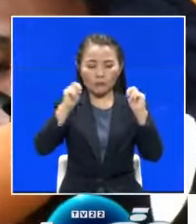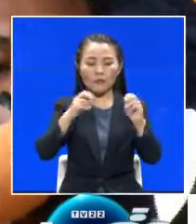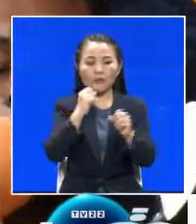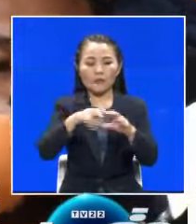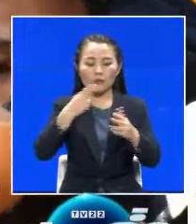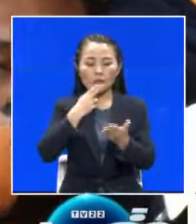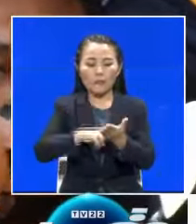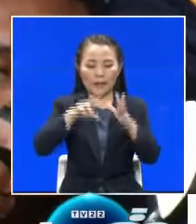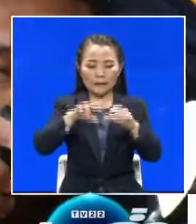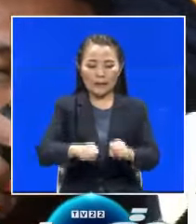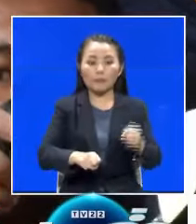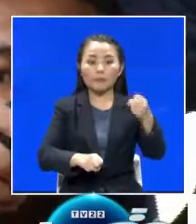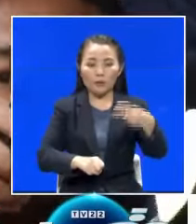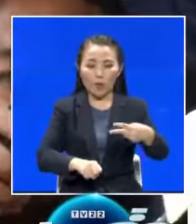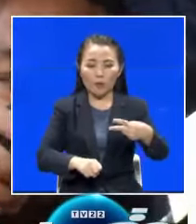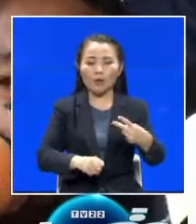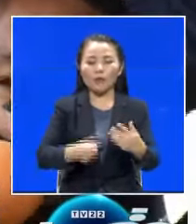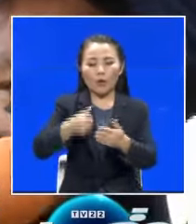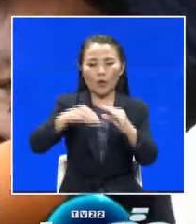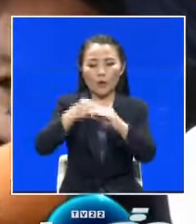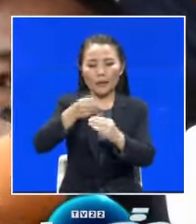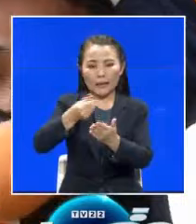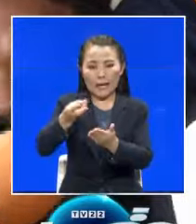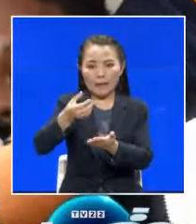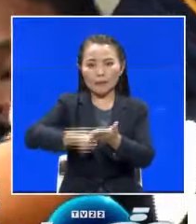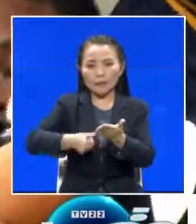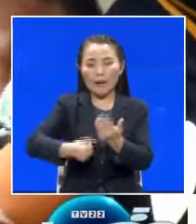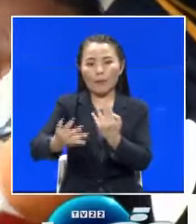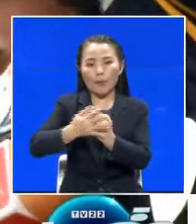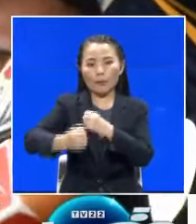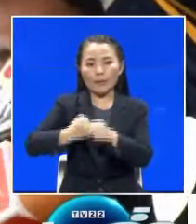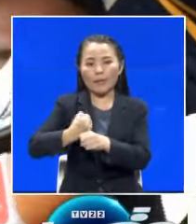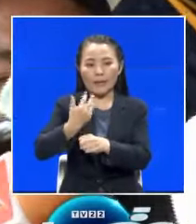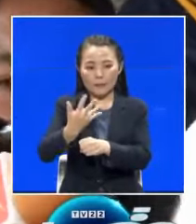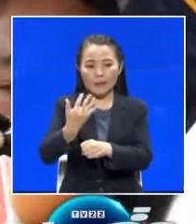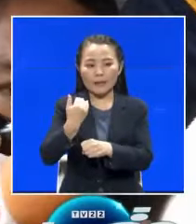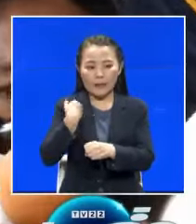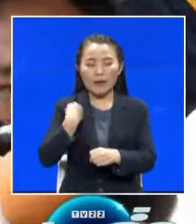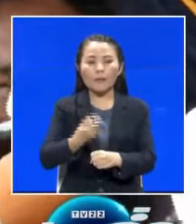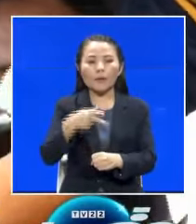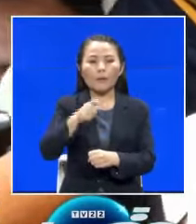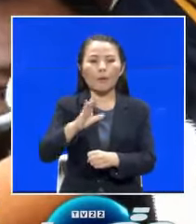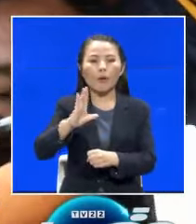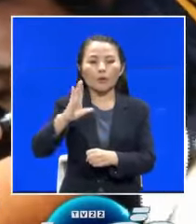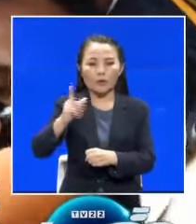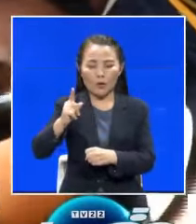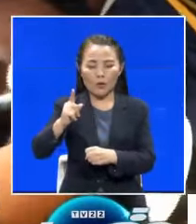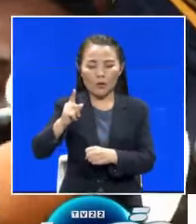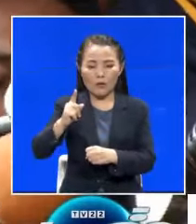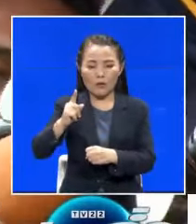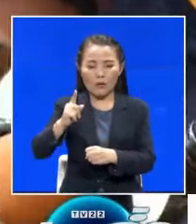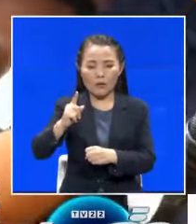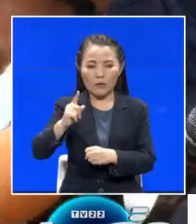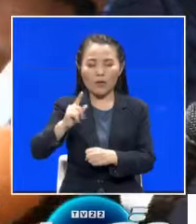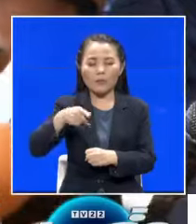มีโทษจำคุก5ปีในคดีจำนำข้าวและมีคดีค้างในชั้นคณะกรรมการป้องกันและปราบปรามการทุจริตแห่งชาติหรือว่